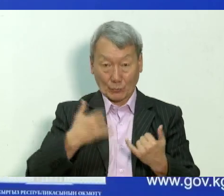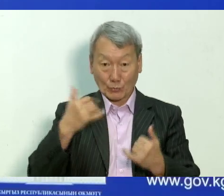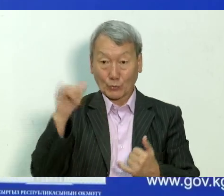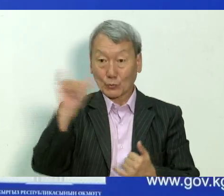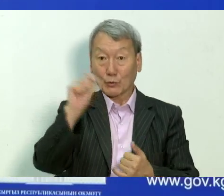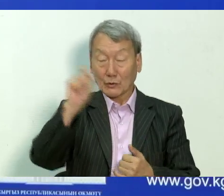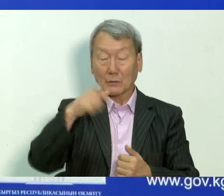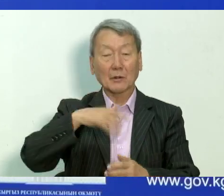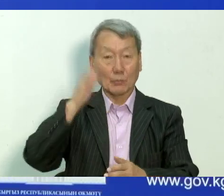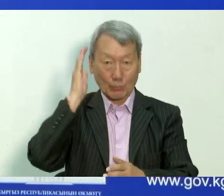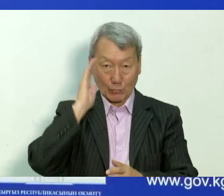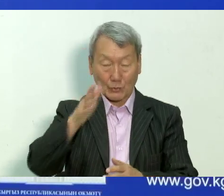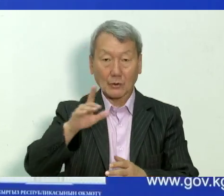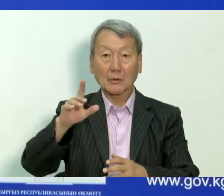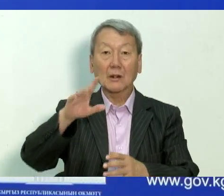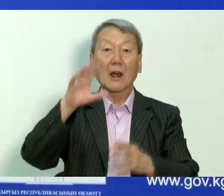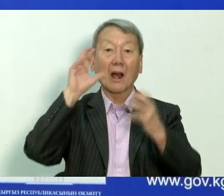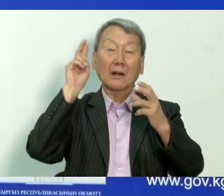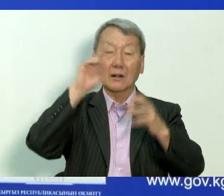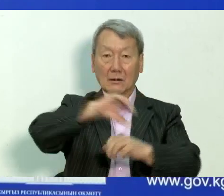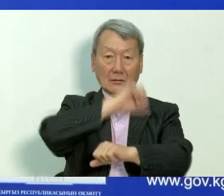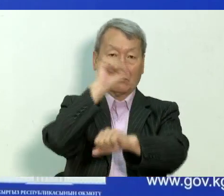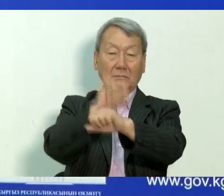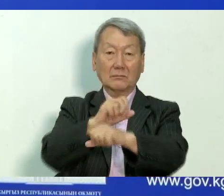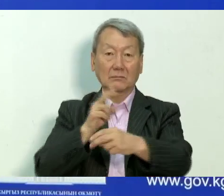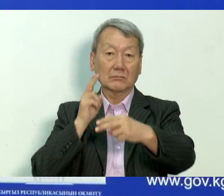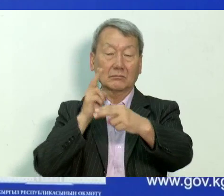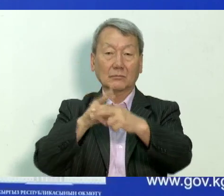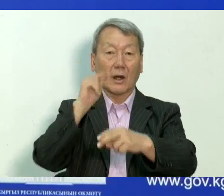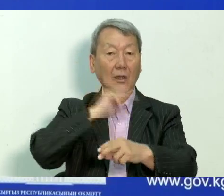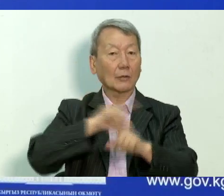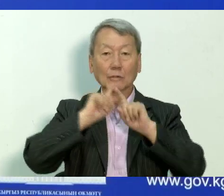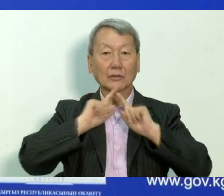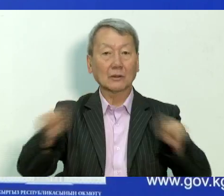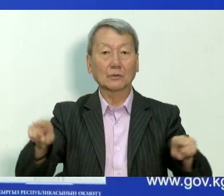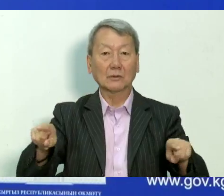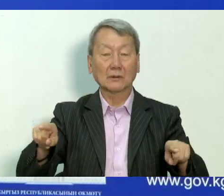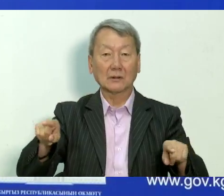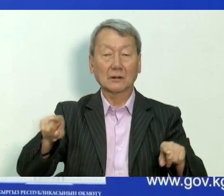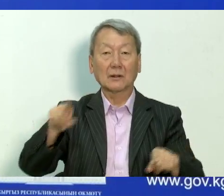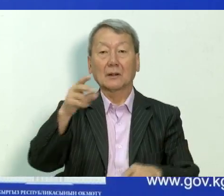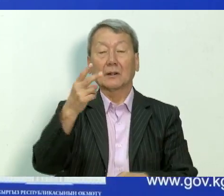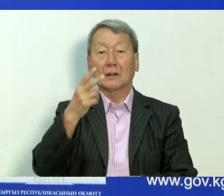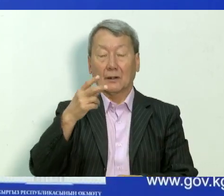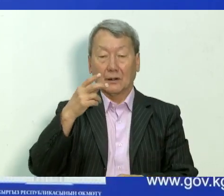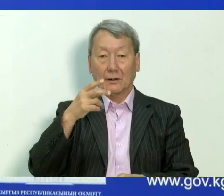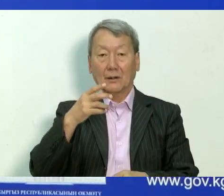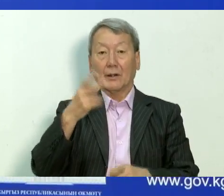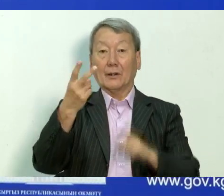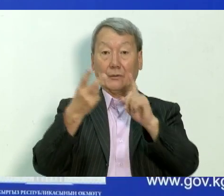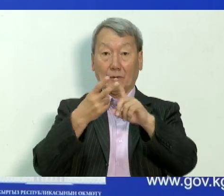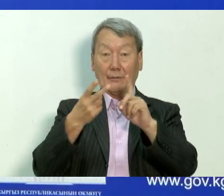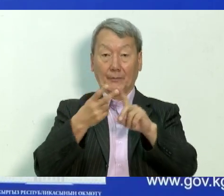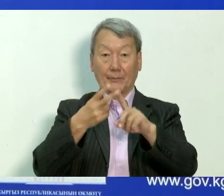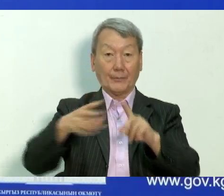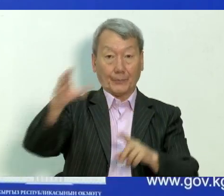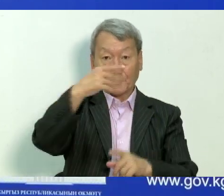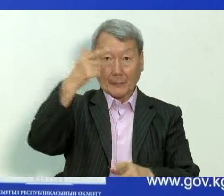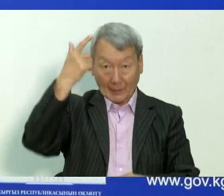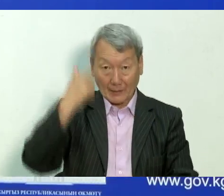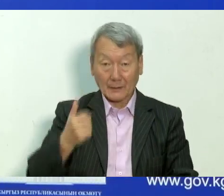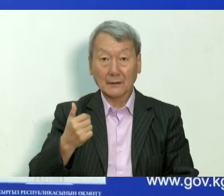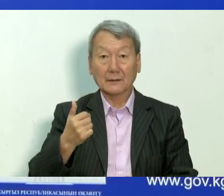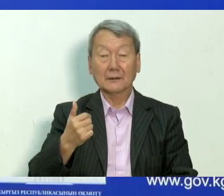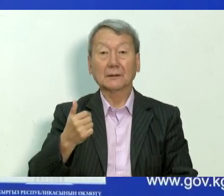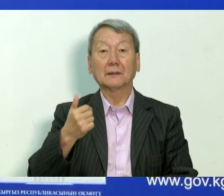транспортту ишин токтотуп турсак деген ойлор бар. Андан кийин экинчи маселе, өзүңүздөр жакшы